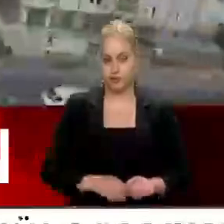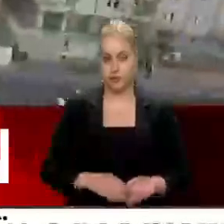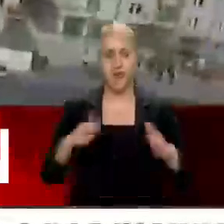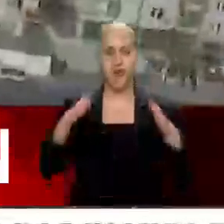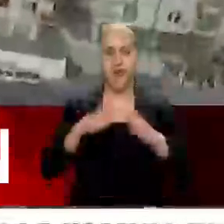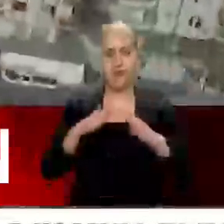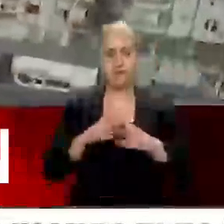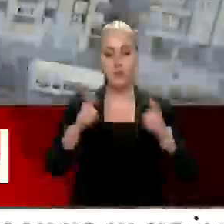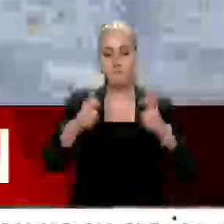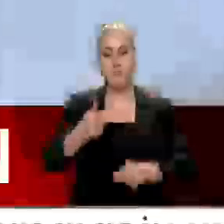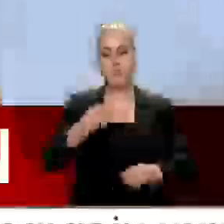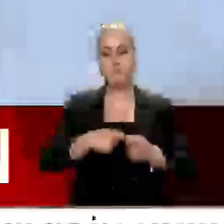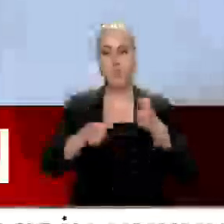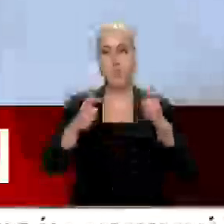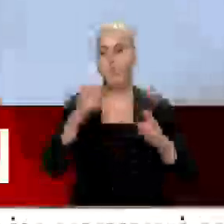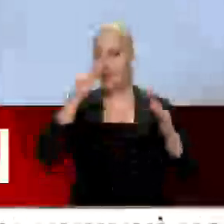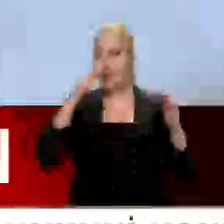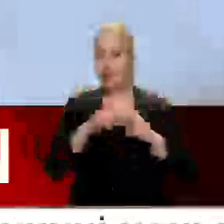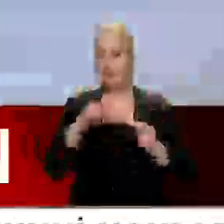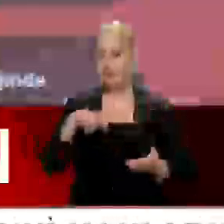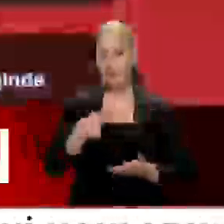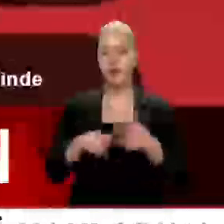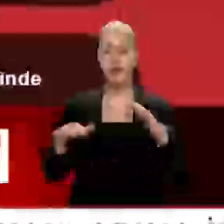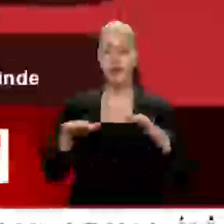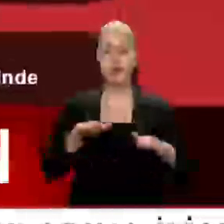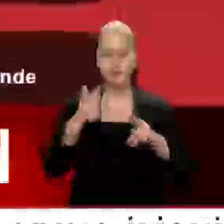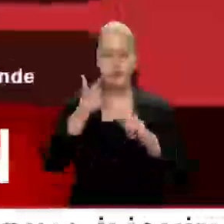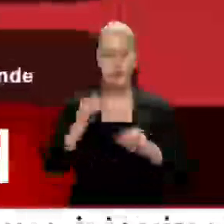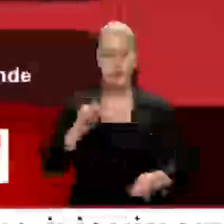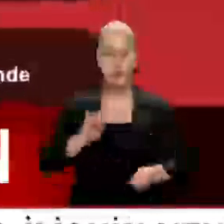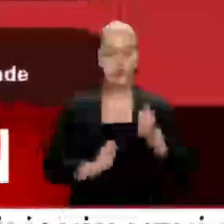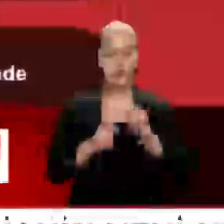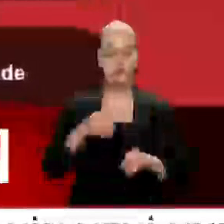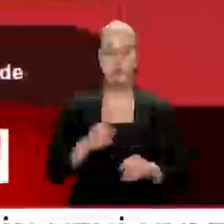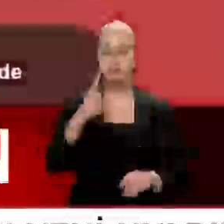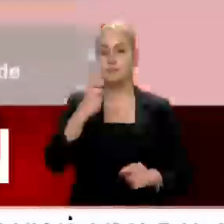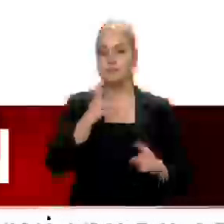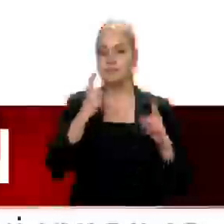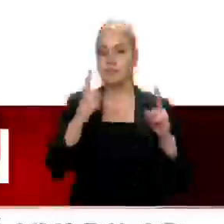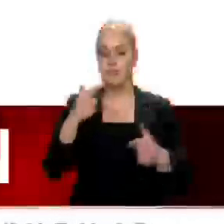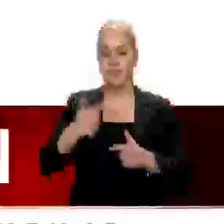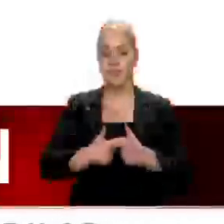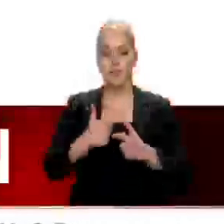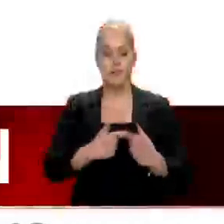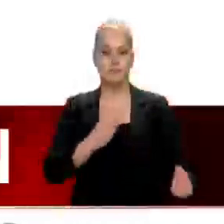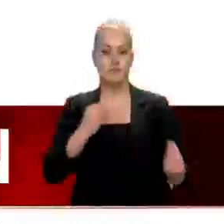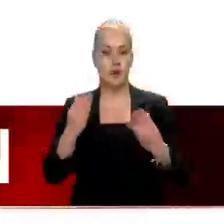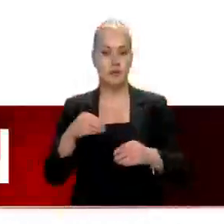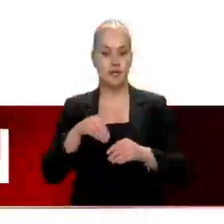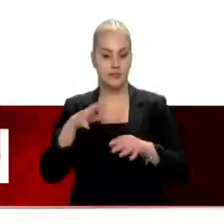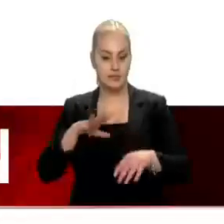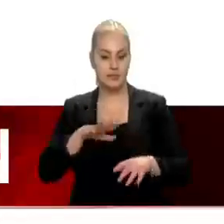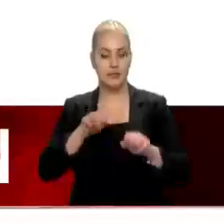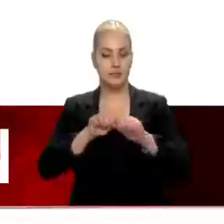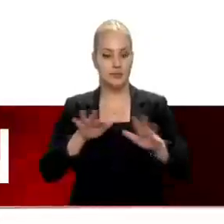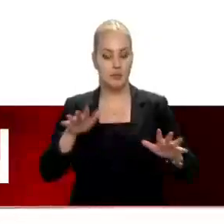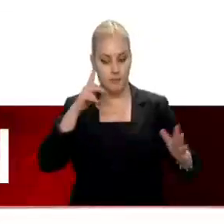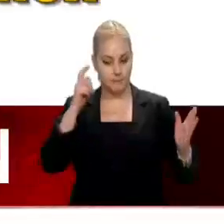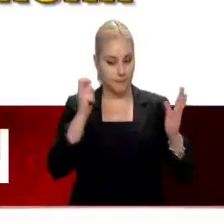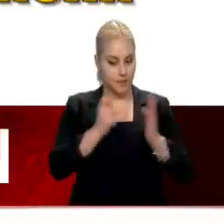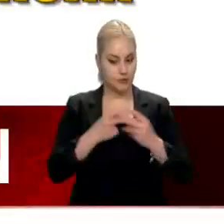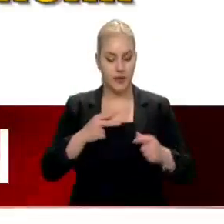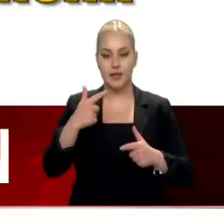Evini piyasa koşullarına göre uygun bir bedelle depremzedelerin kullanımı için bir yıllığına kiraya vermek isteyenler de sisteme başvurabilecek. İstenen